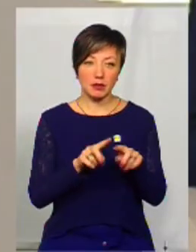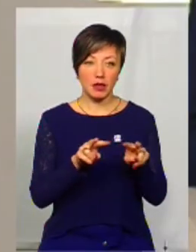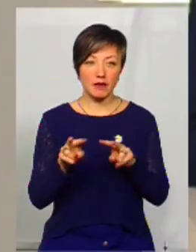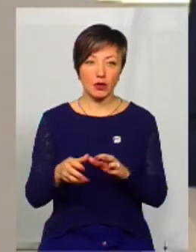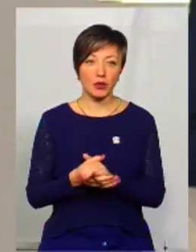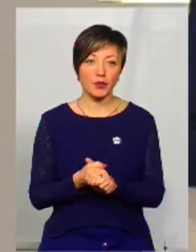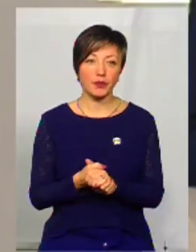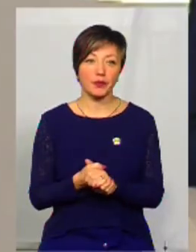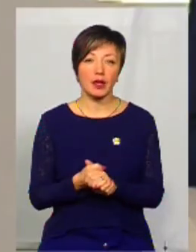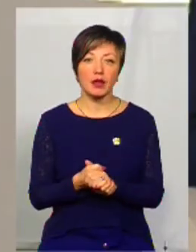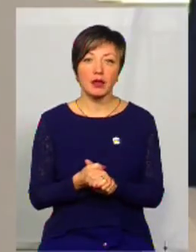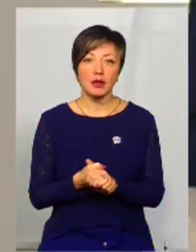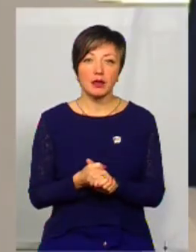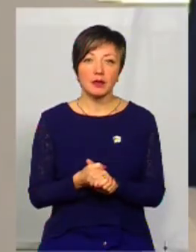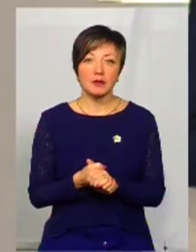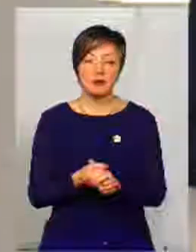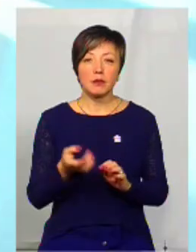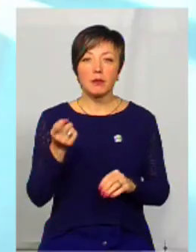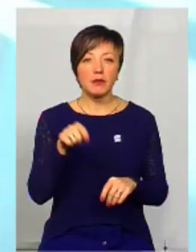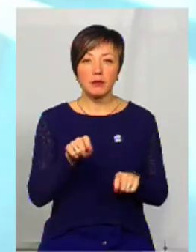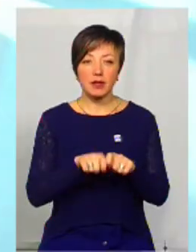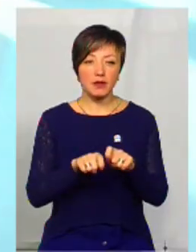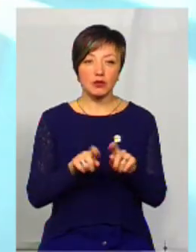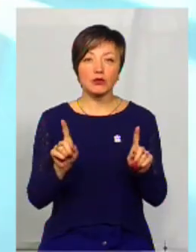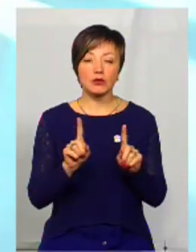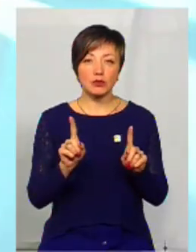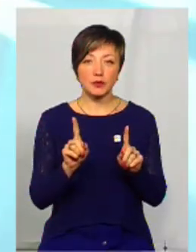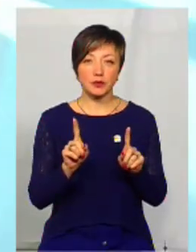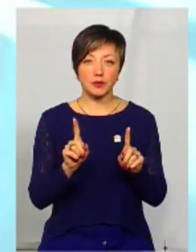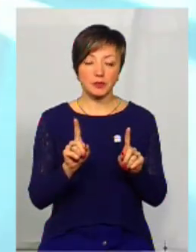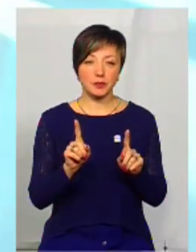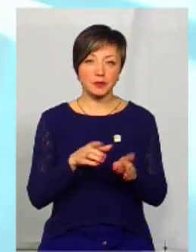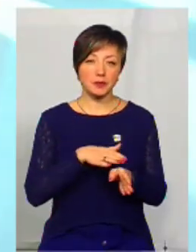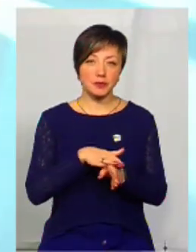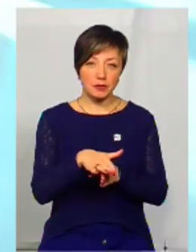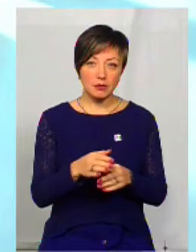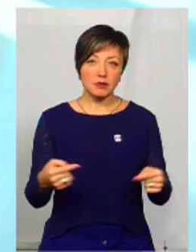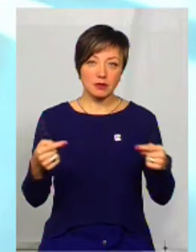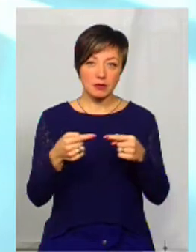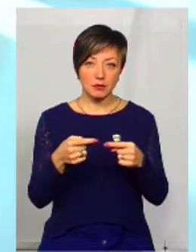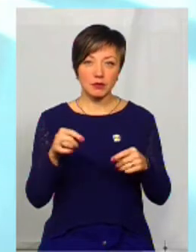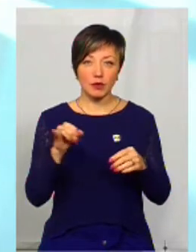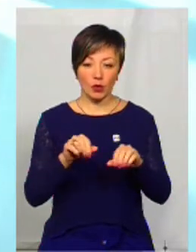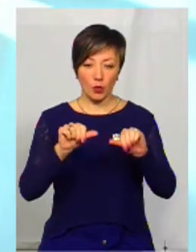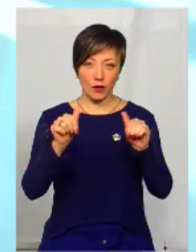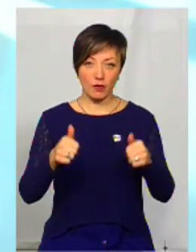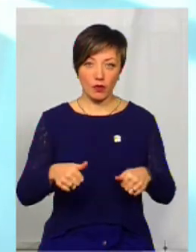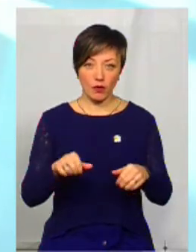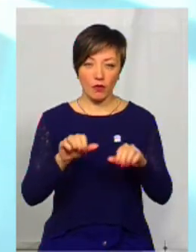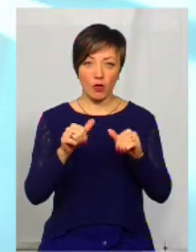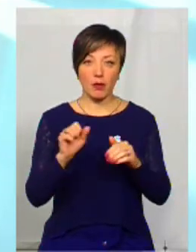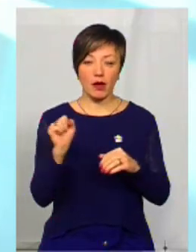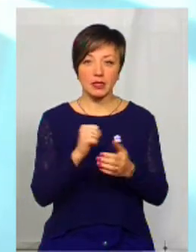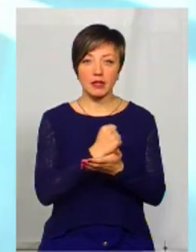перевіркою. Перевірка заключається в чому вона і яким вона чином здійснюється. Вона здійснюється відповідно до уніфікованої форми акту,